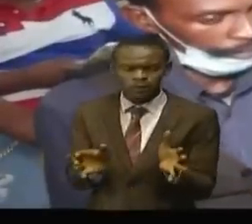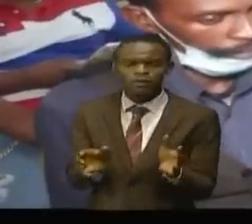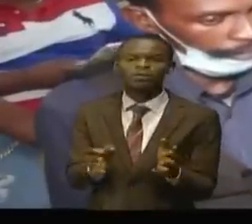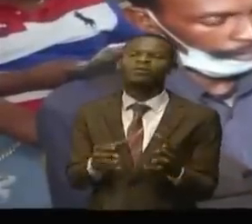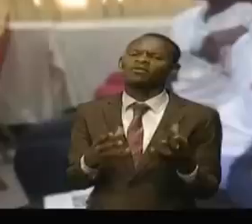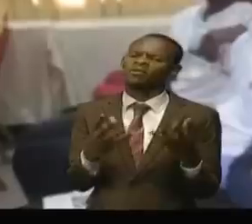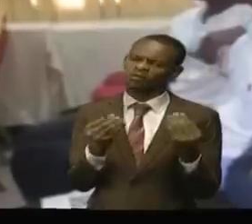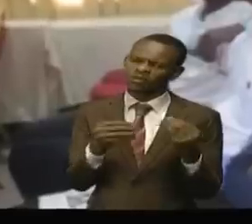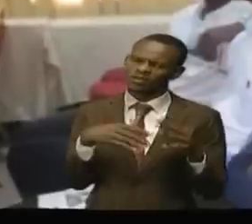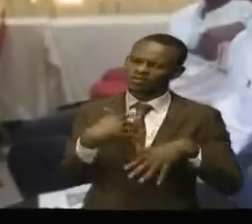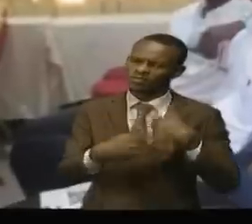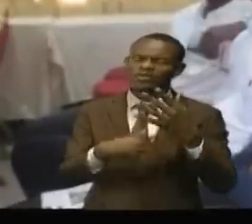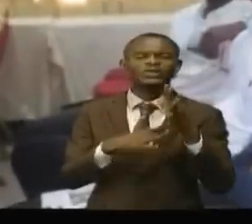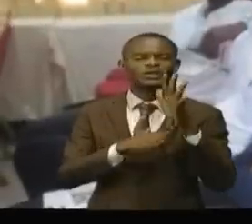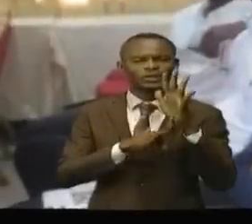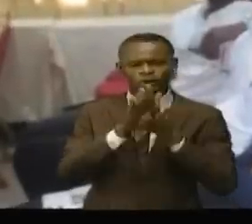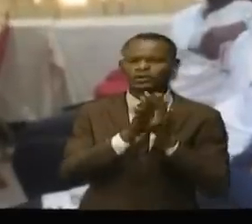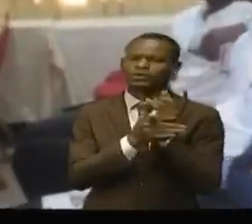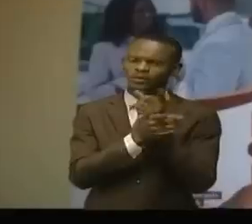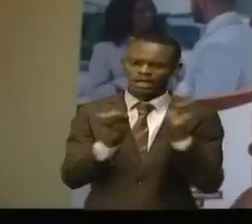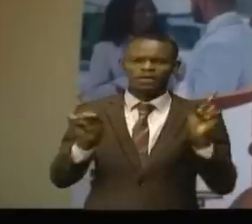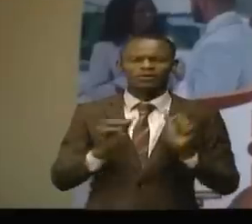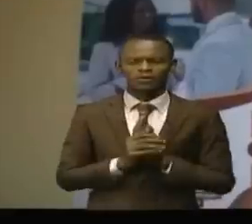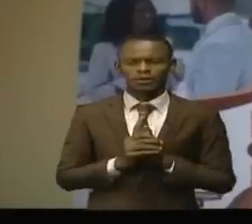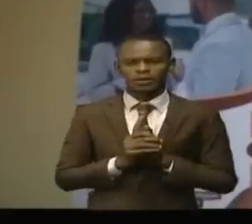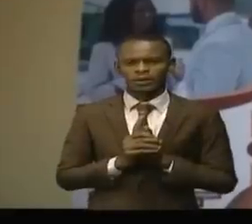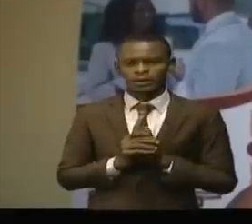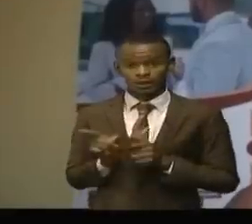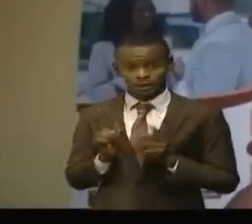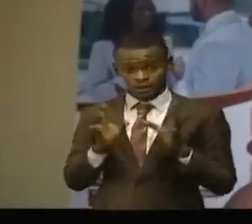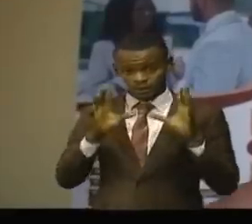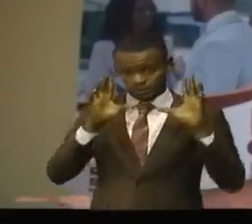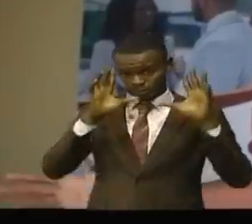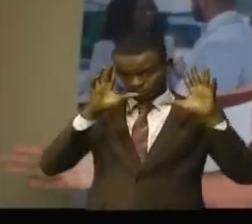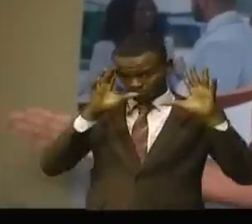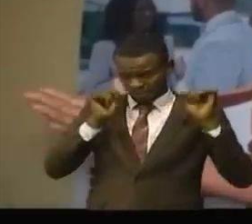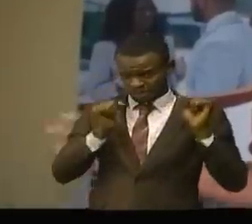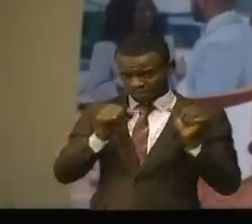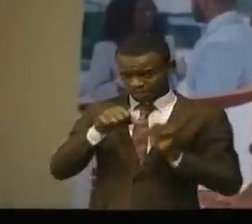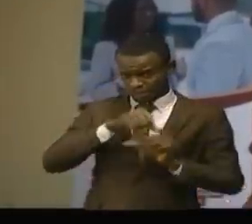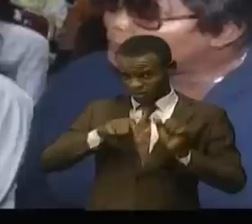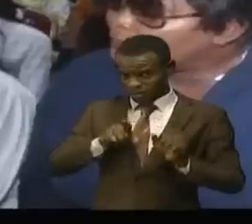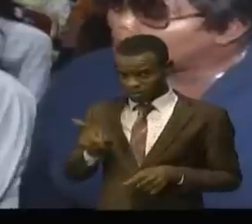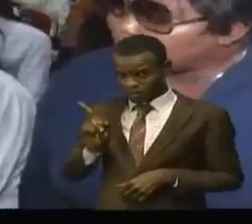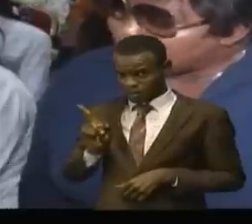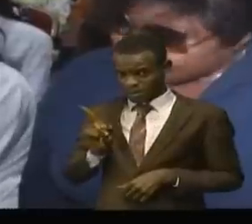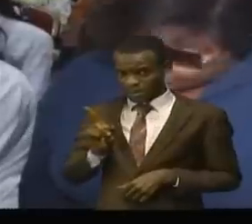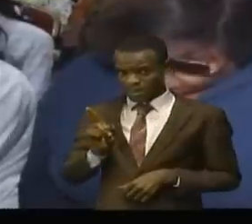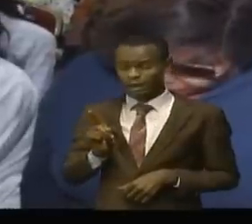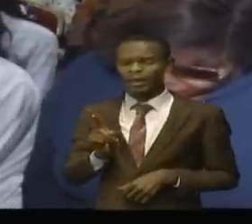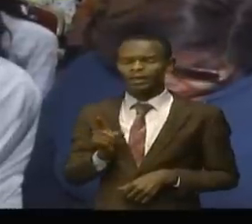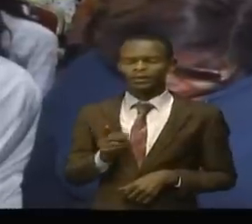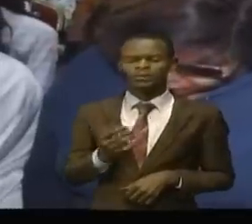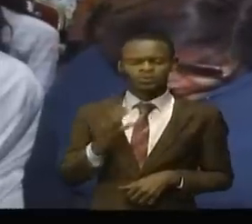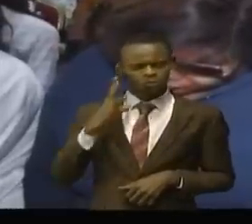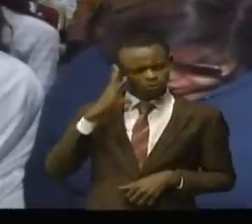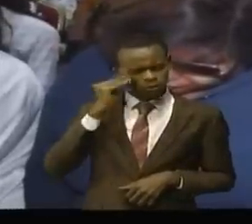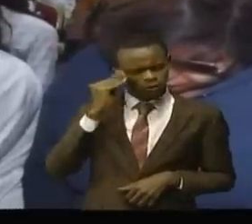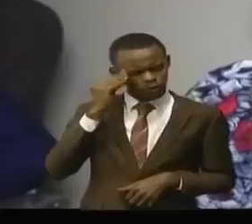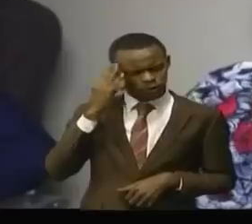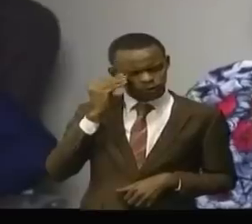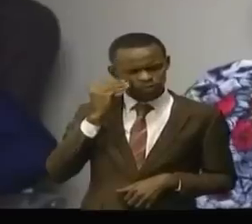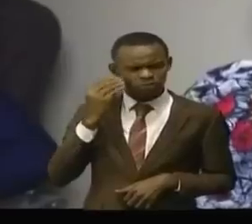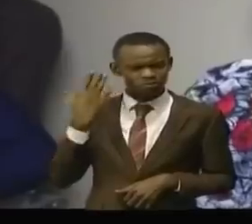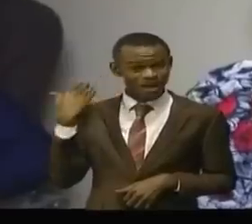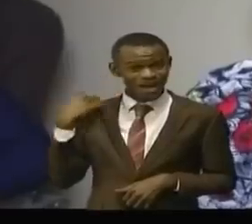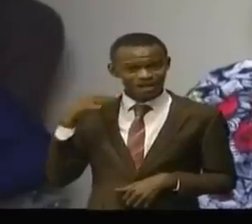congolaise. Maître Marie-Louise Efekele, présidente de cette structure, a eu à partager son expérience de vie